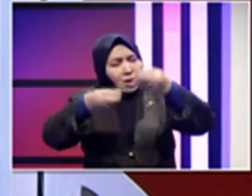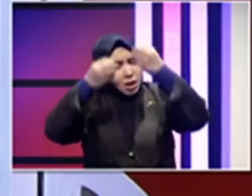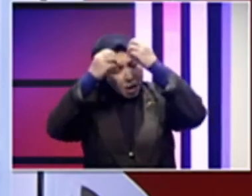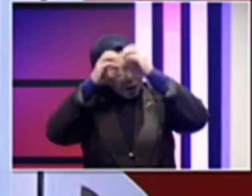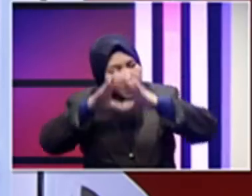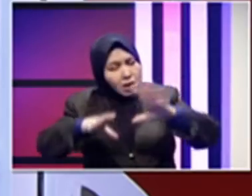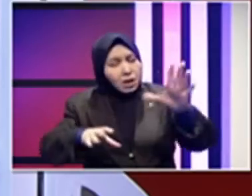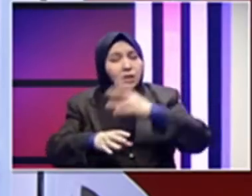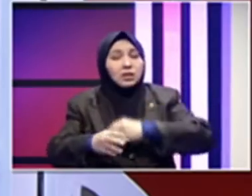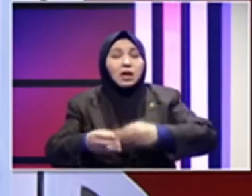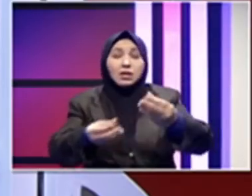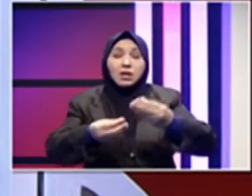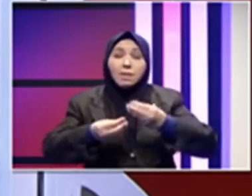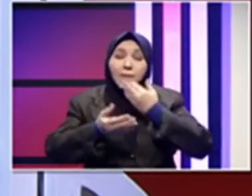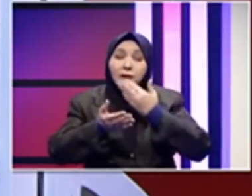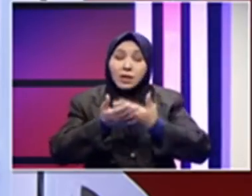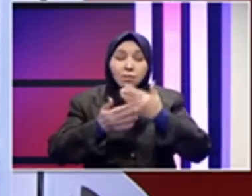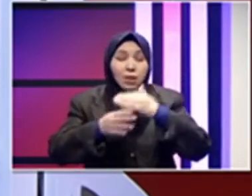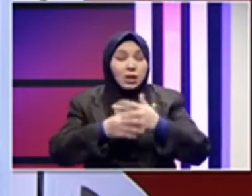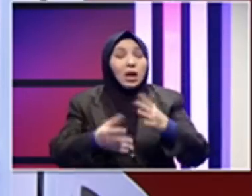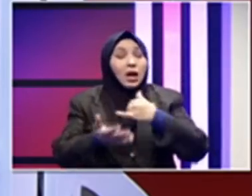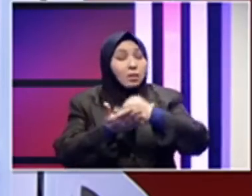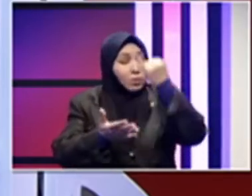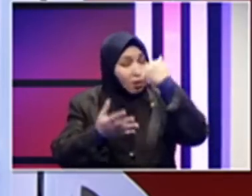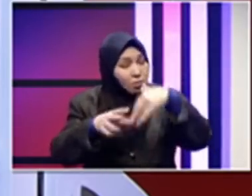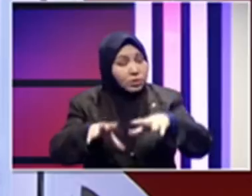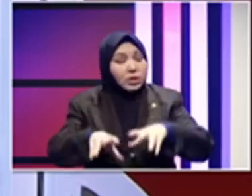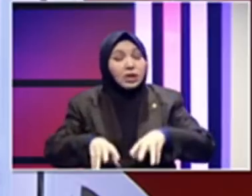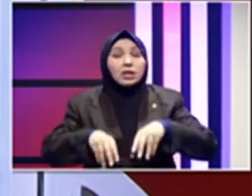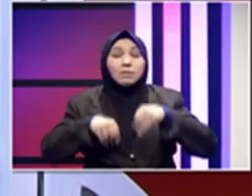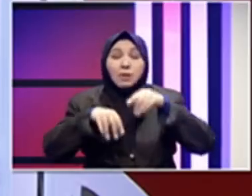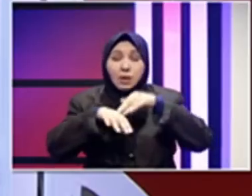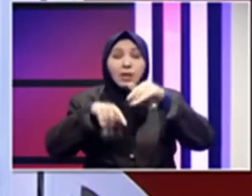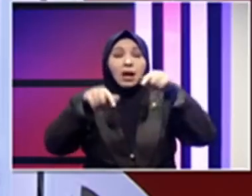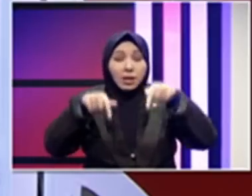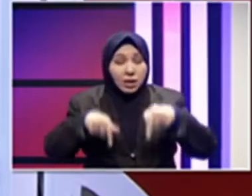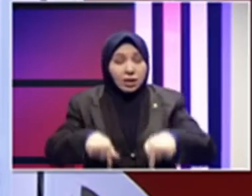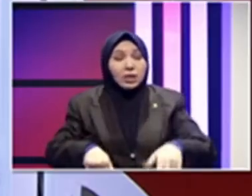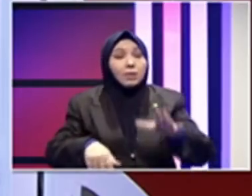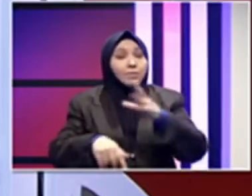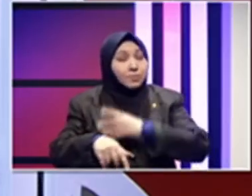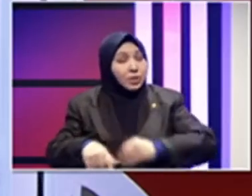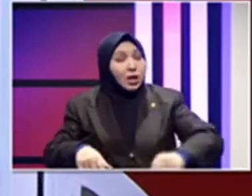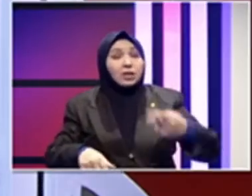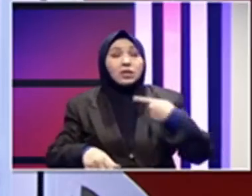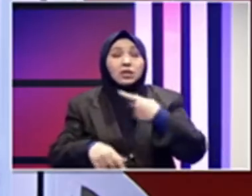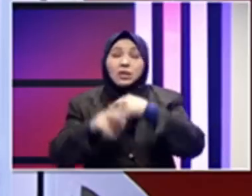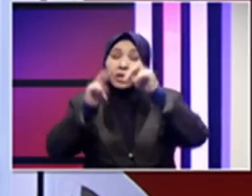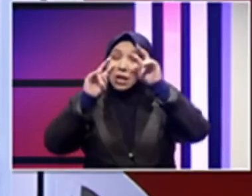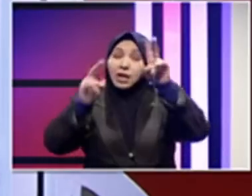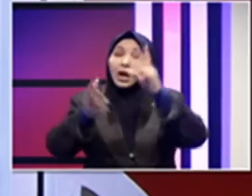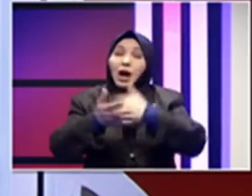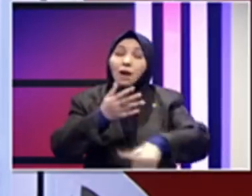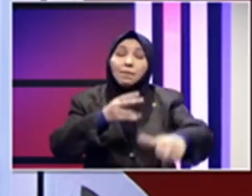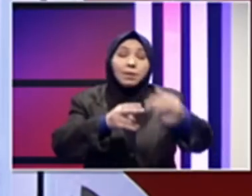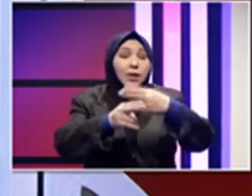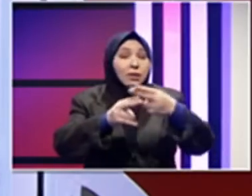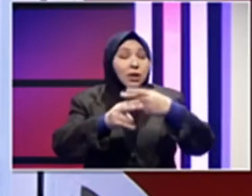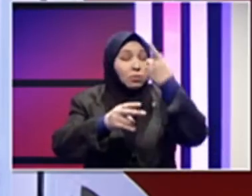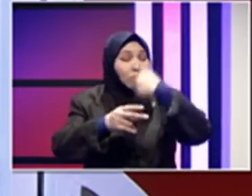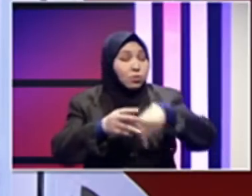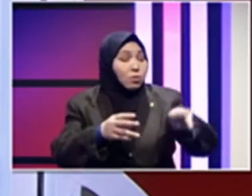'allamtana innaka antal alimul hakim rabbi zidni ilma. Kita lihat apakah sinopsis bagi